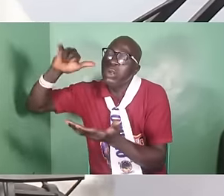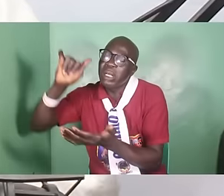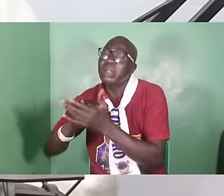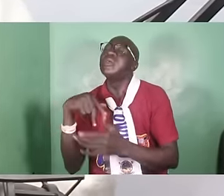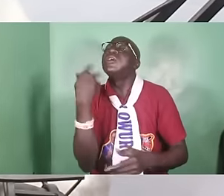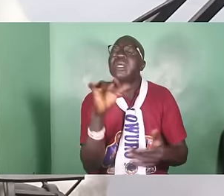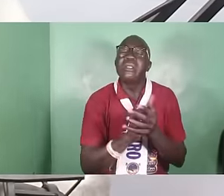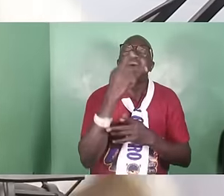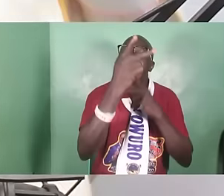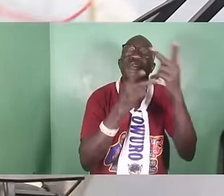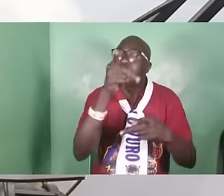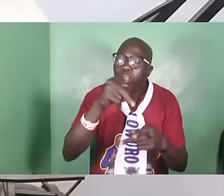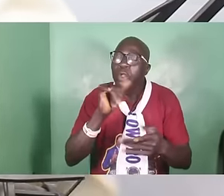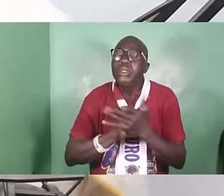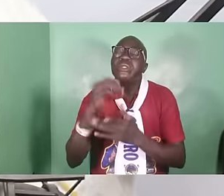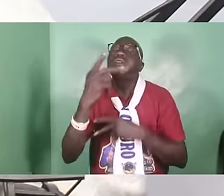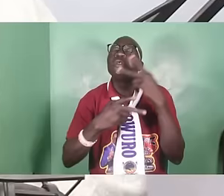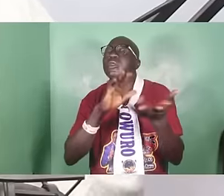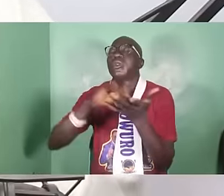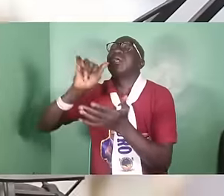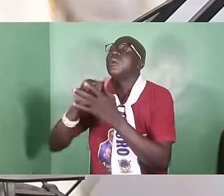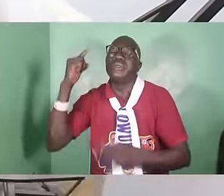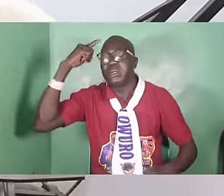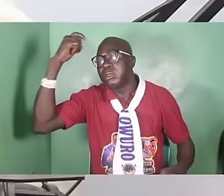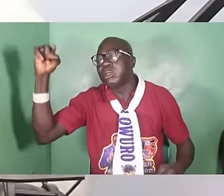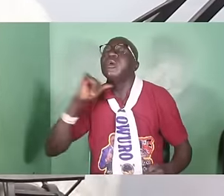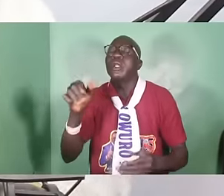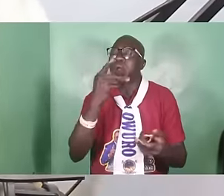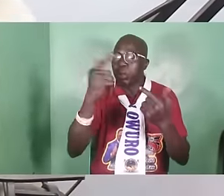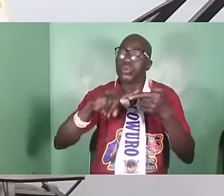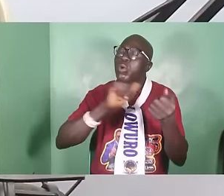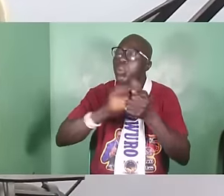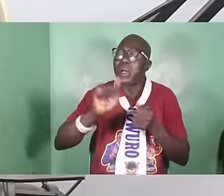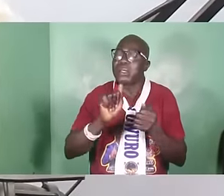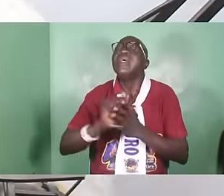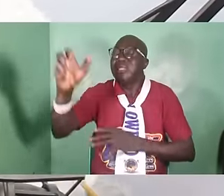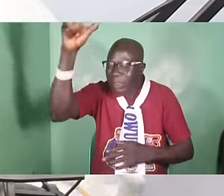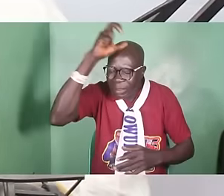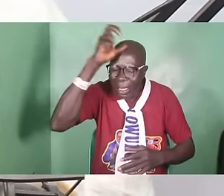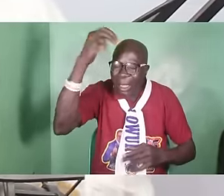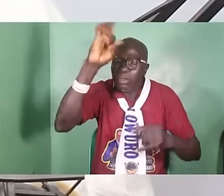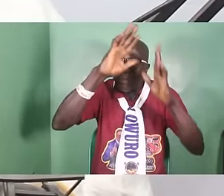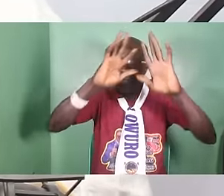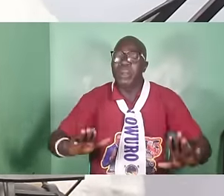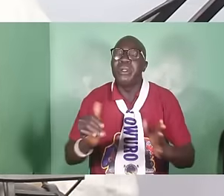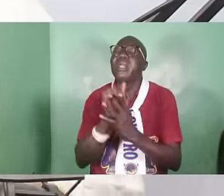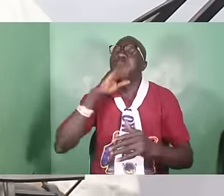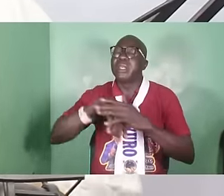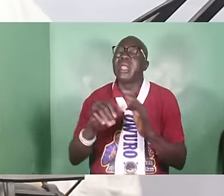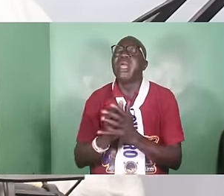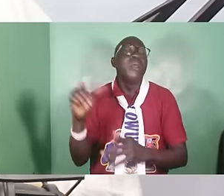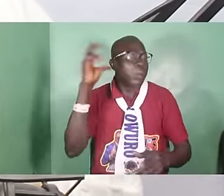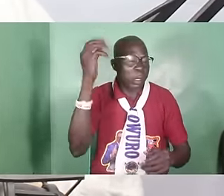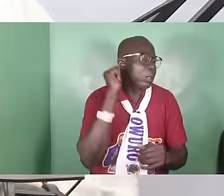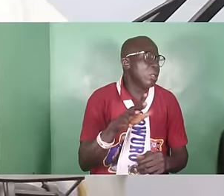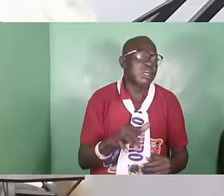Amen. Amen. Amen. Amen. Amen. Amen. Amen. Amen. Amen. Amen. Amen. Amen. Amen. Amen. Amen. Amen. Amen. Amen. Amen. Amen. Amen. Amen. Amen. Amen. Amen. Amen. Amen. Amen.